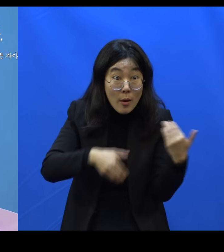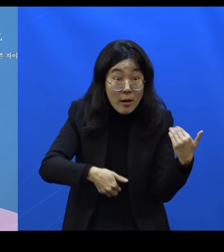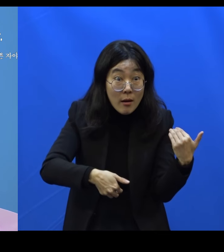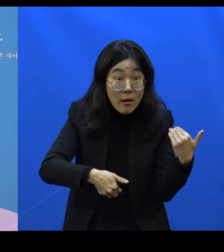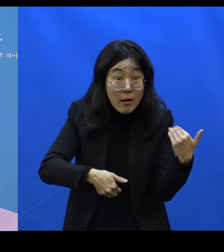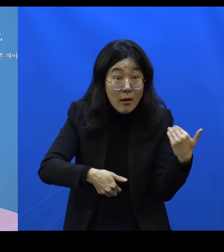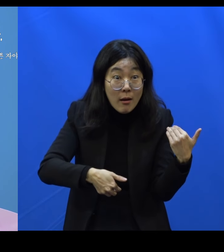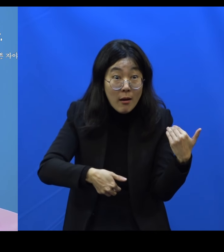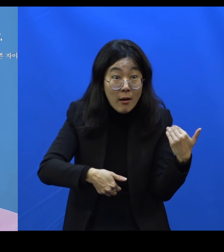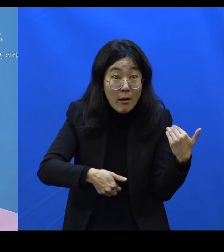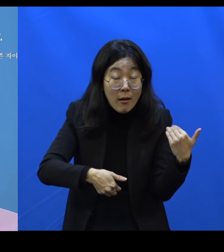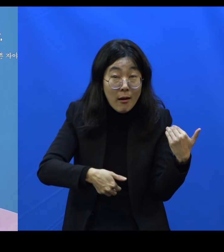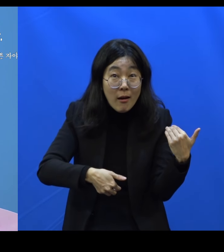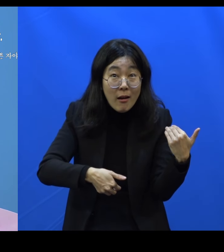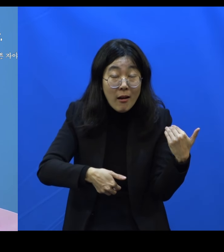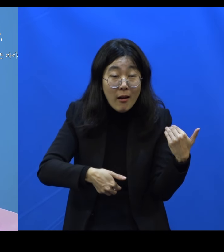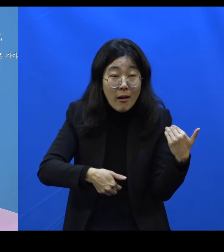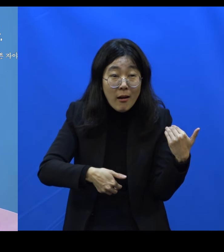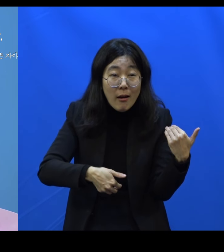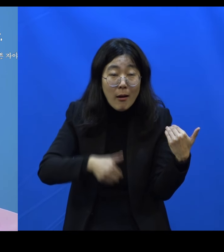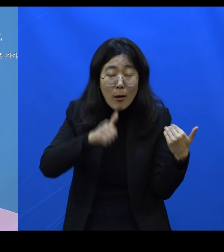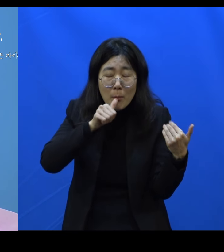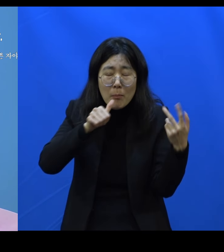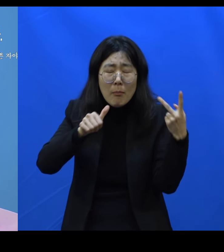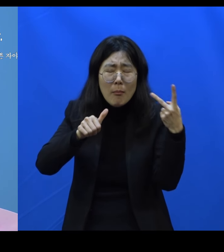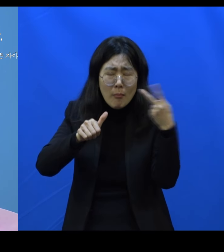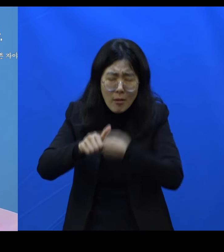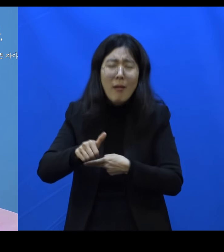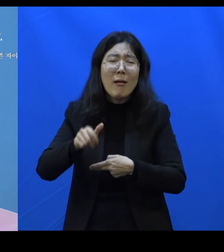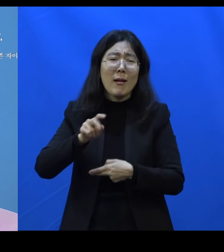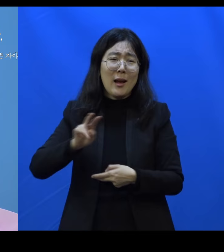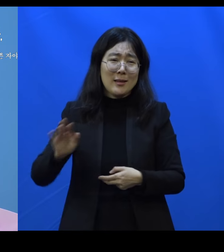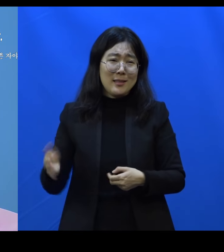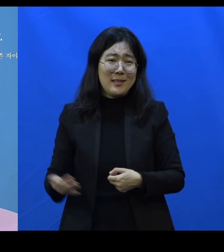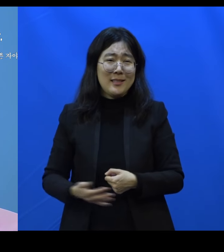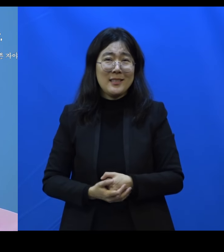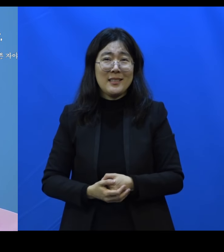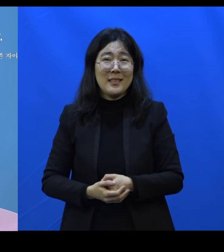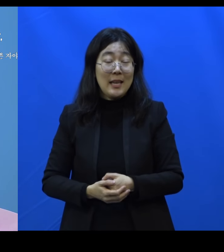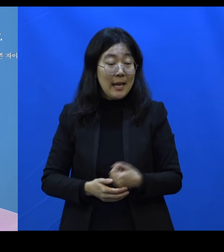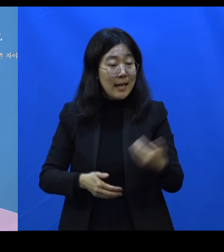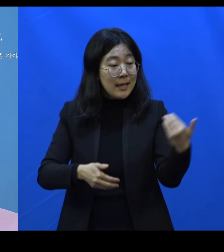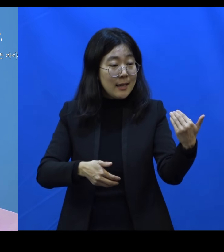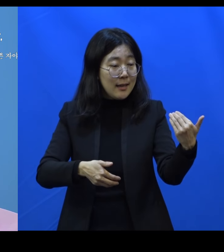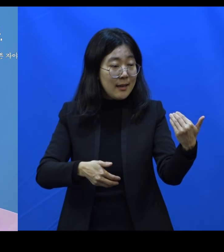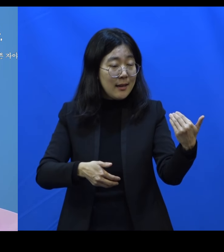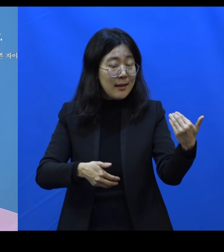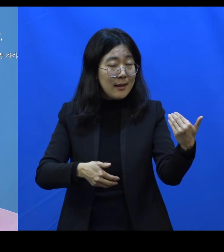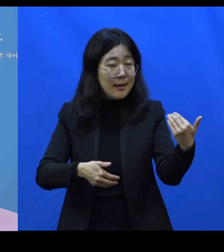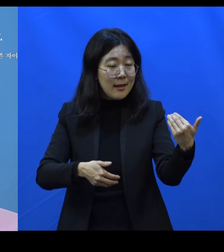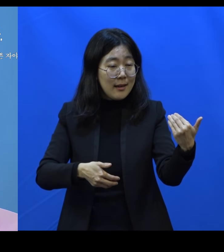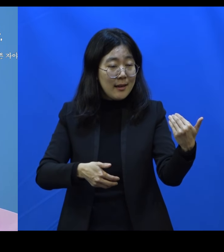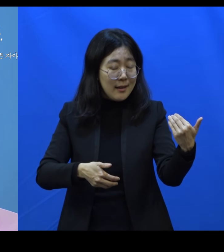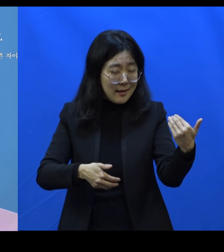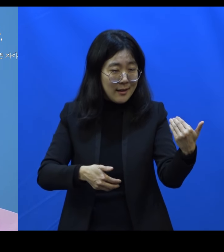어느 순간 젖을 떼는 순간이 와요. 그때 막 울었단다.